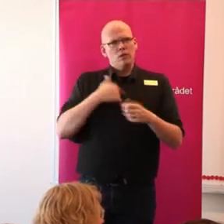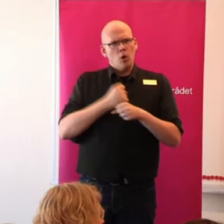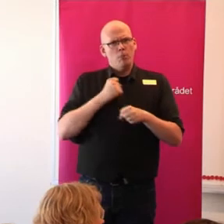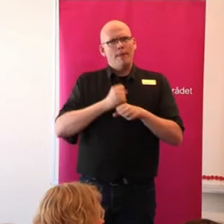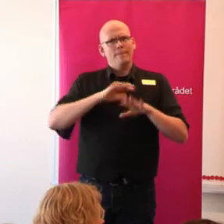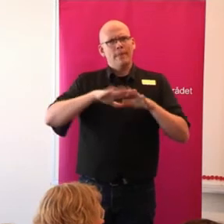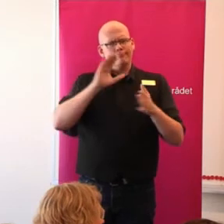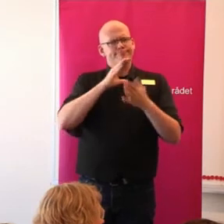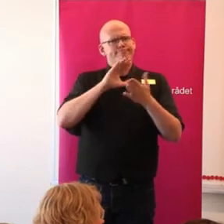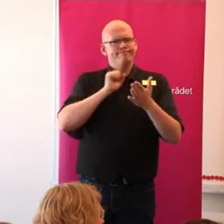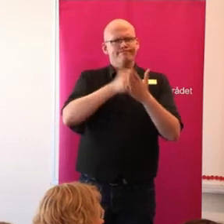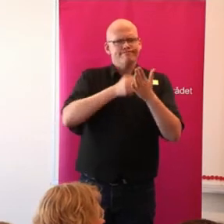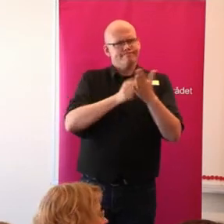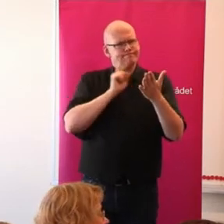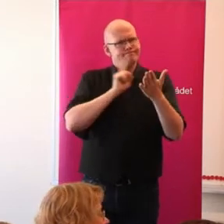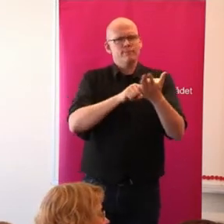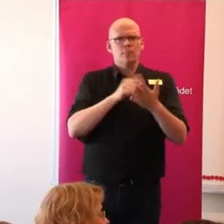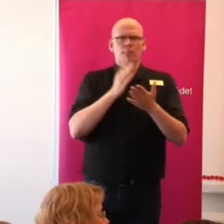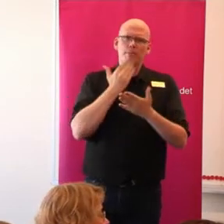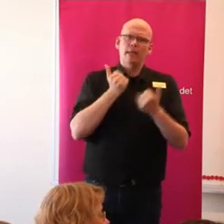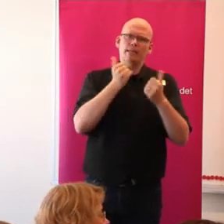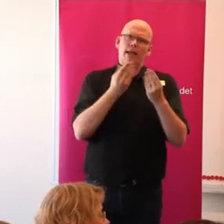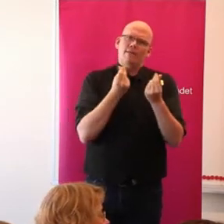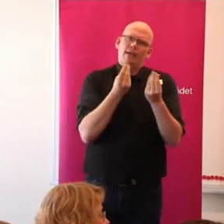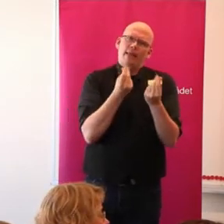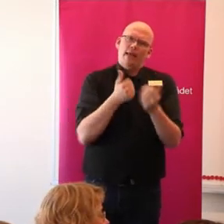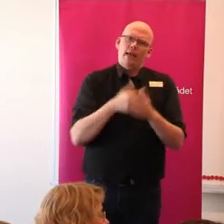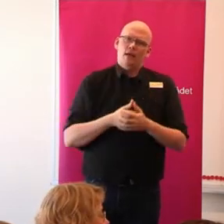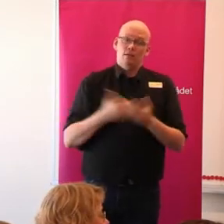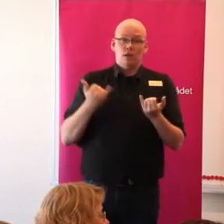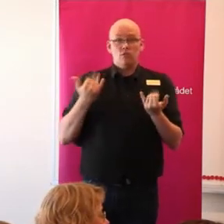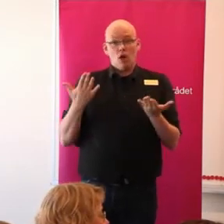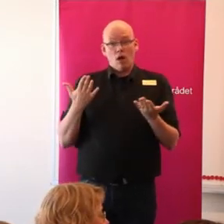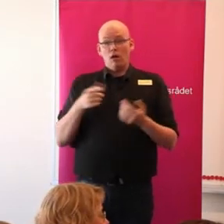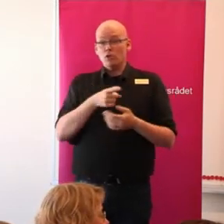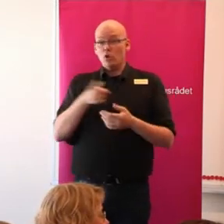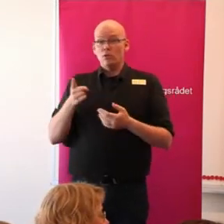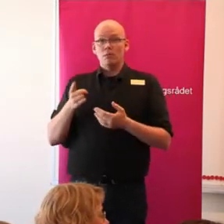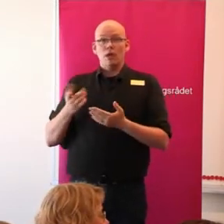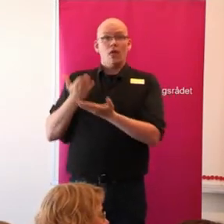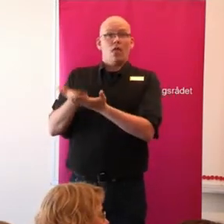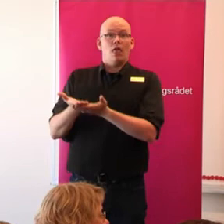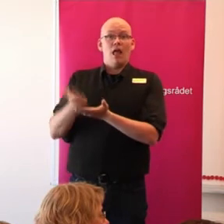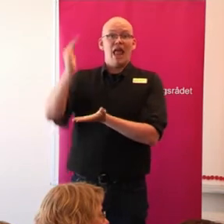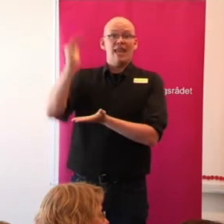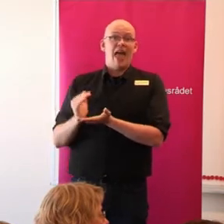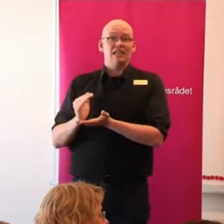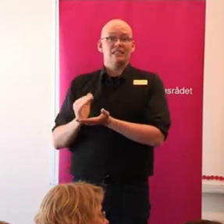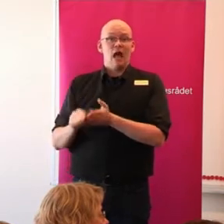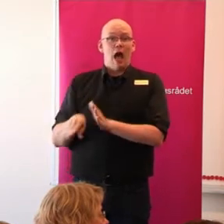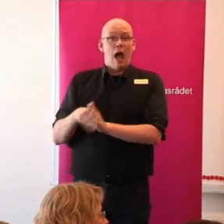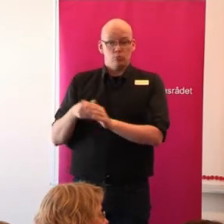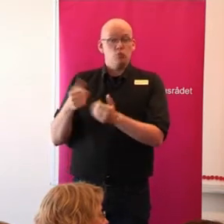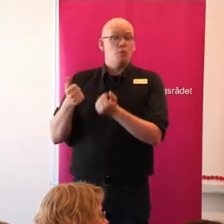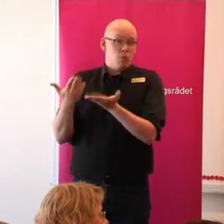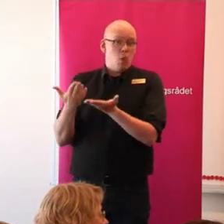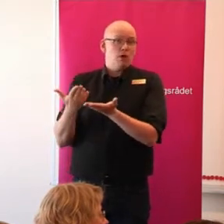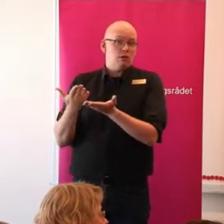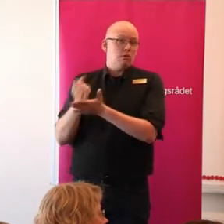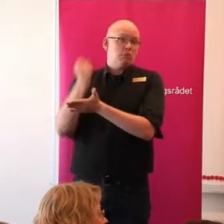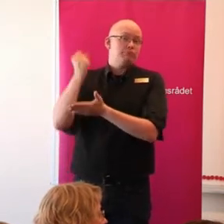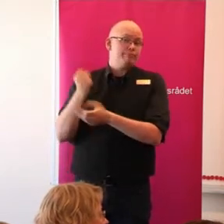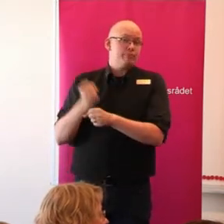det är idag. För att idag så är det i praktiken de som lägger det lägsta anbudet som får anbudet, oavsett vilka resultat man har. Och det är klart att det är ett